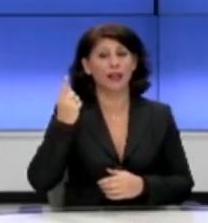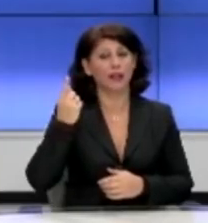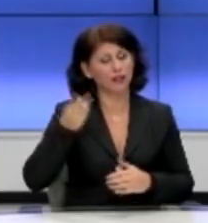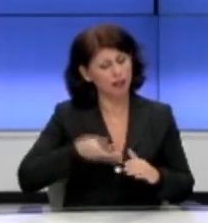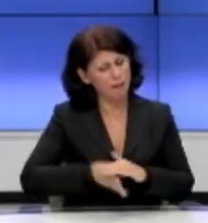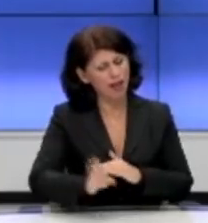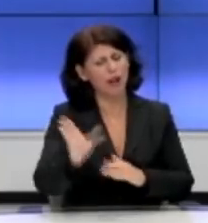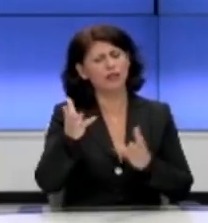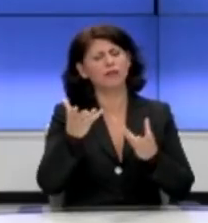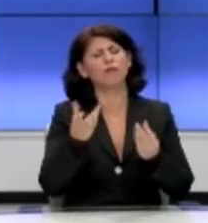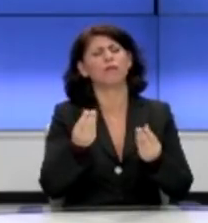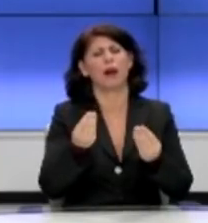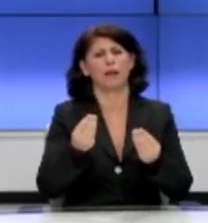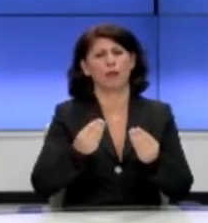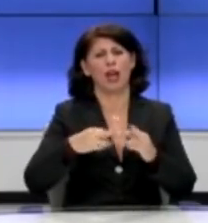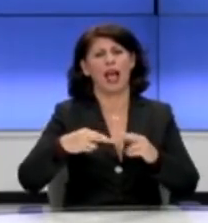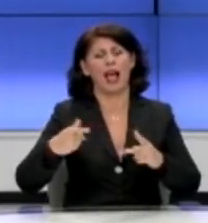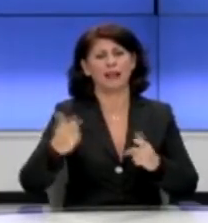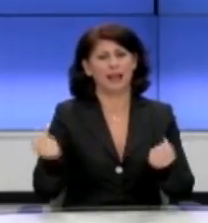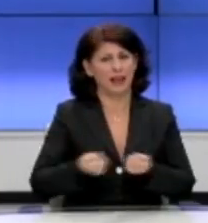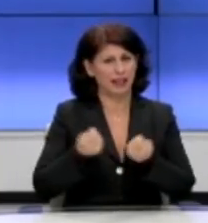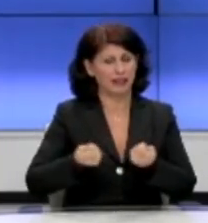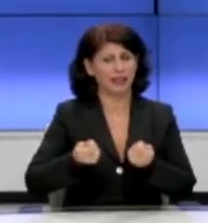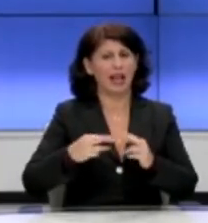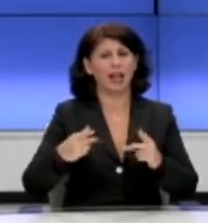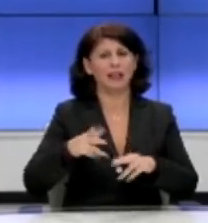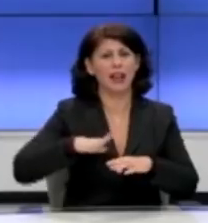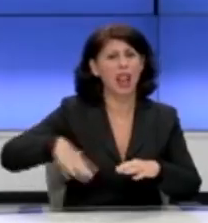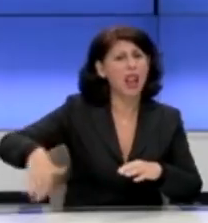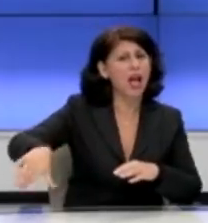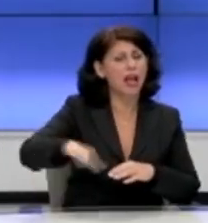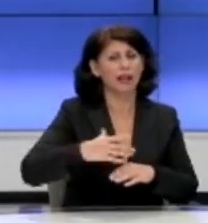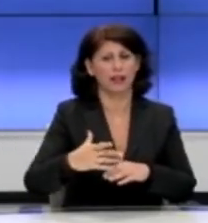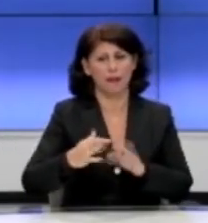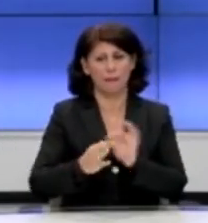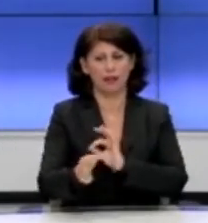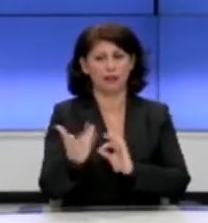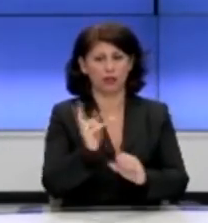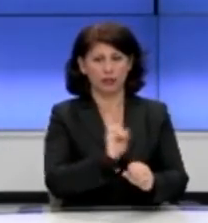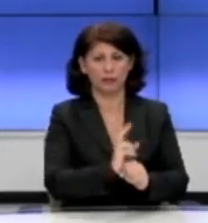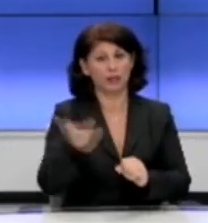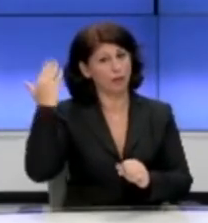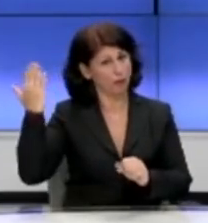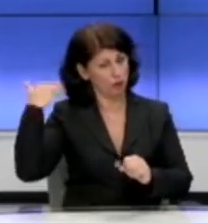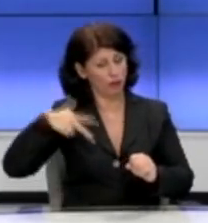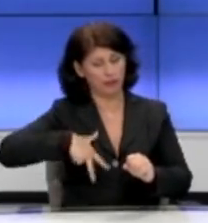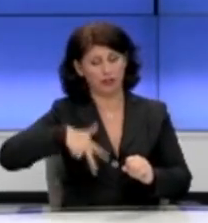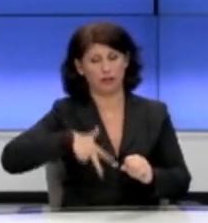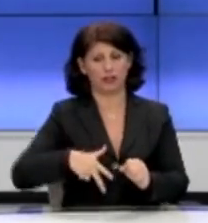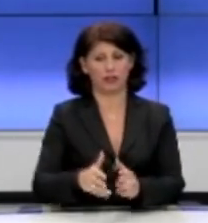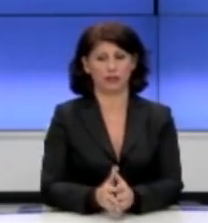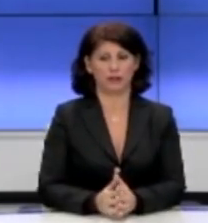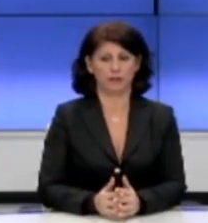τόσα, πάρα πολλά αντεργατικά αντιλαϊκά μέτρα, όσα είχαν απομείνει βέβαια από προηγούμενες